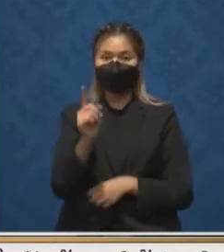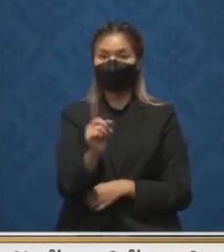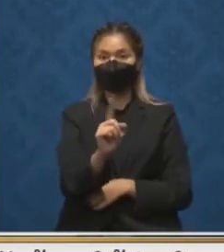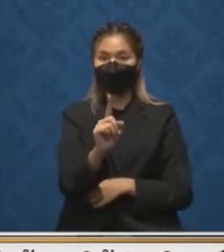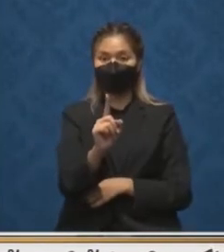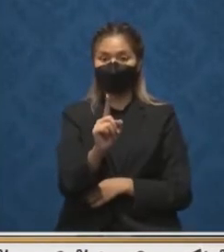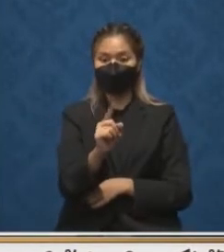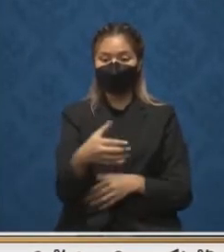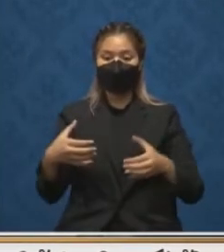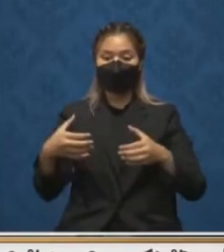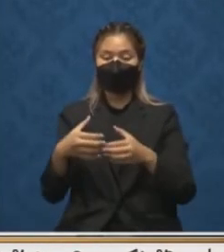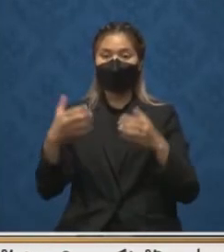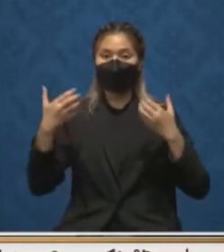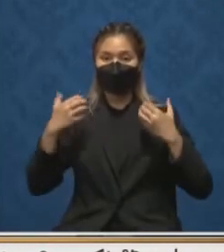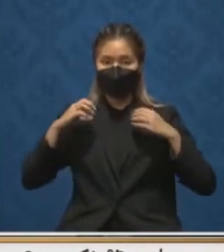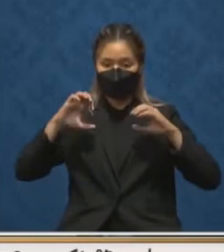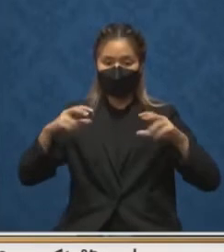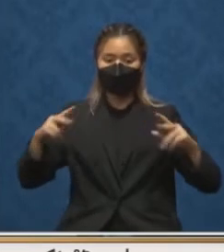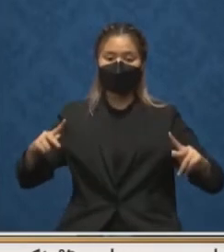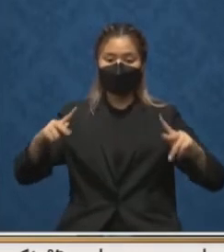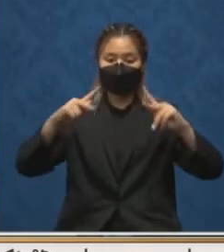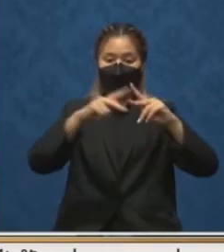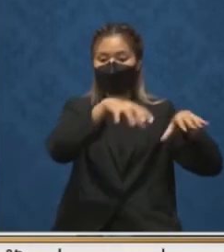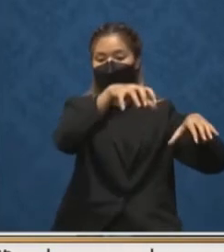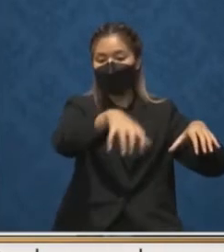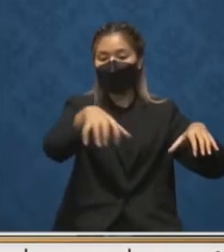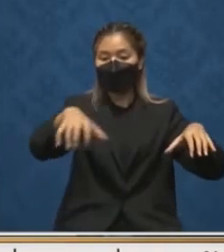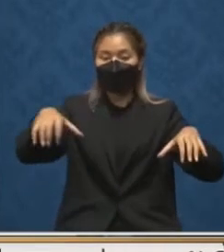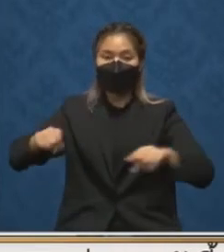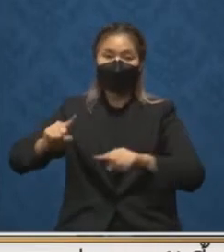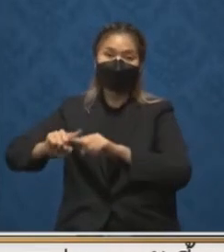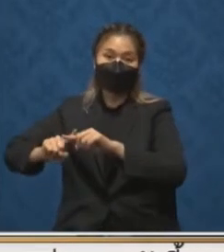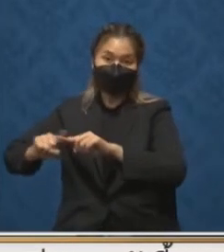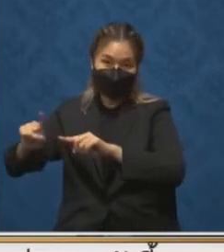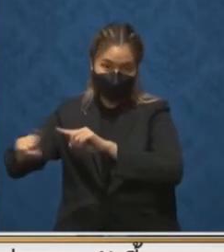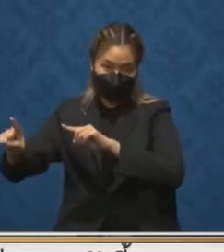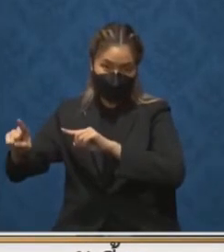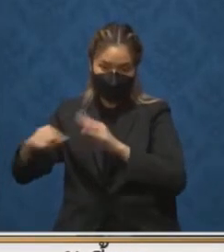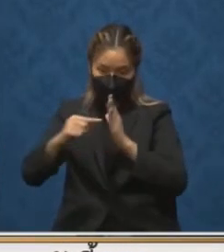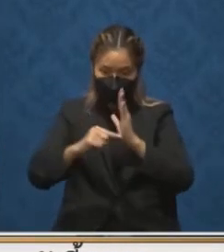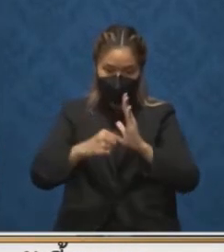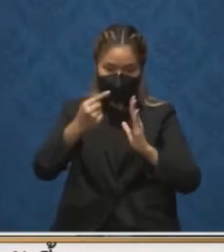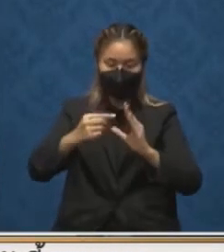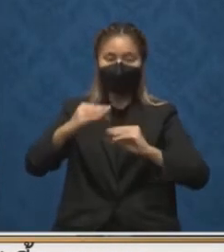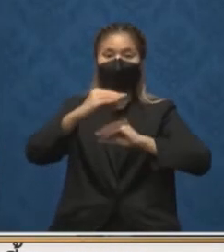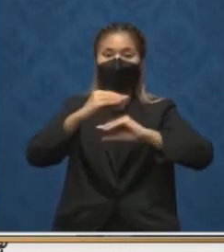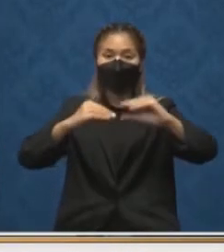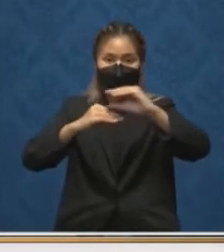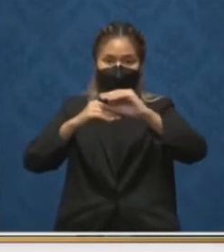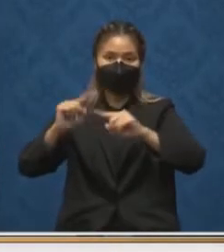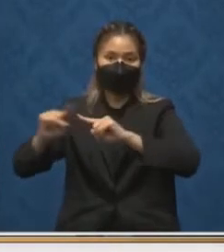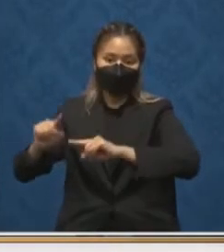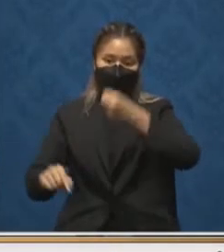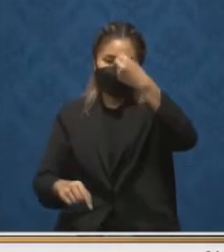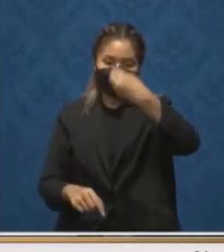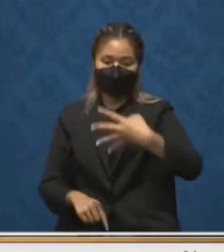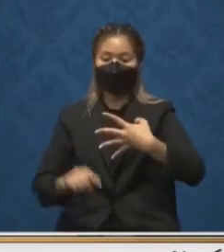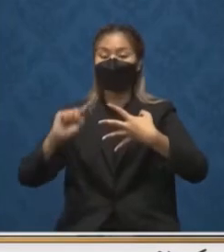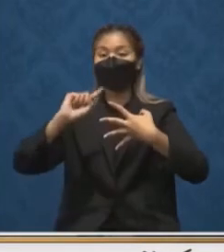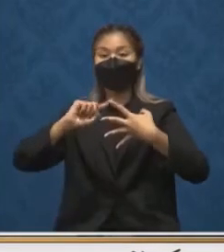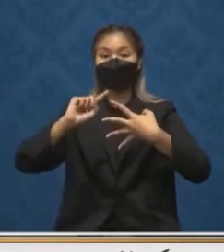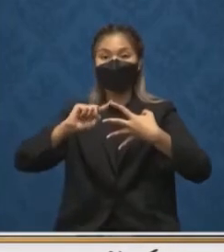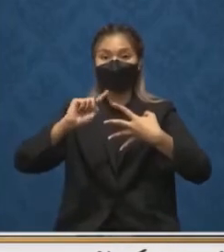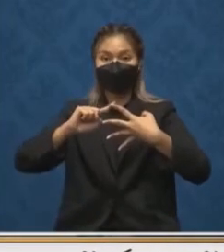ที่จะให้รัฐบาลและกระทรวงที่เกี่ยวข้องต่อเข็มเริ่มโครงการในจังหวัดพัทลุง4เรื่องด้วยกันครับเรื่องที่1ขอ